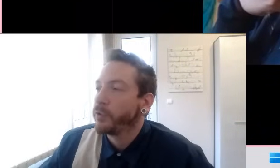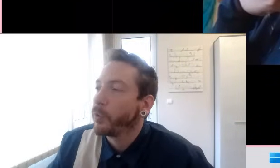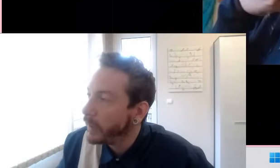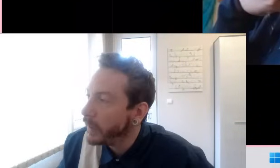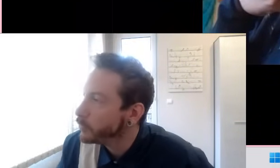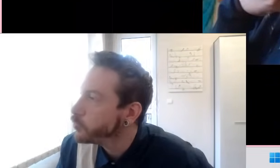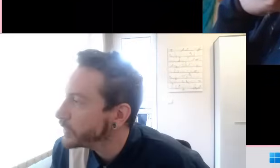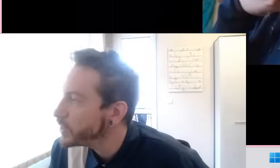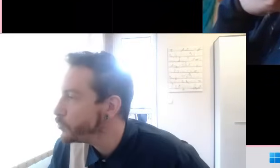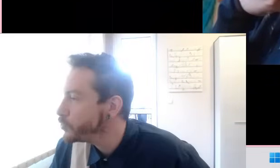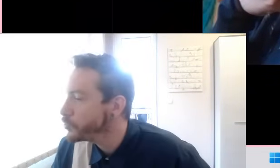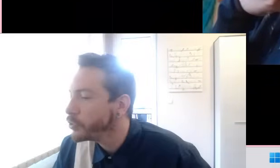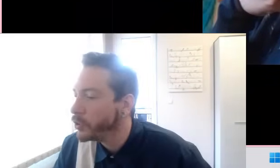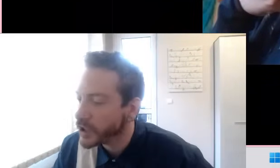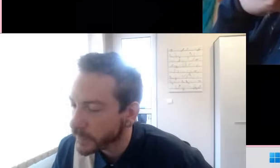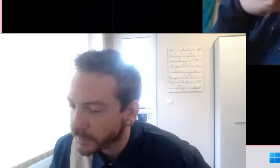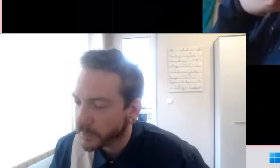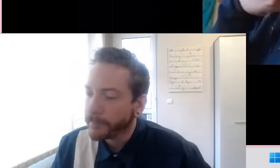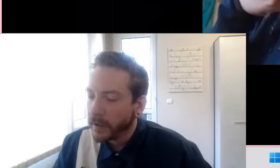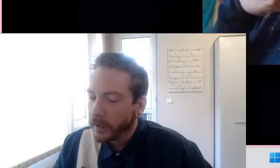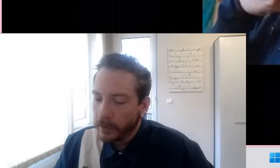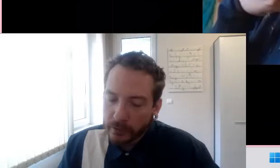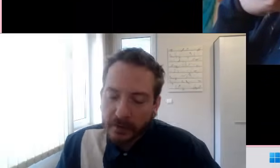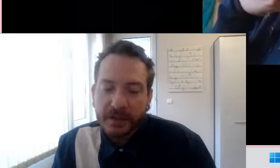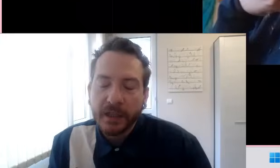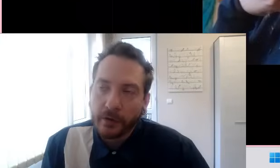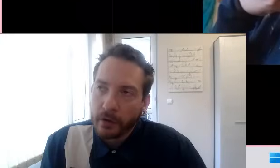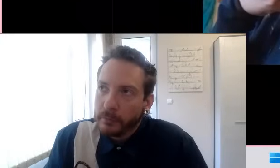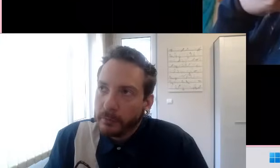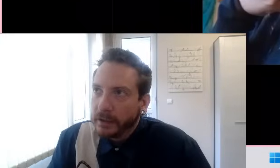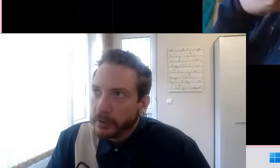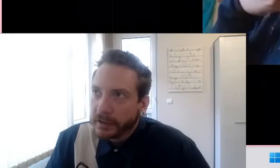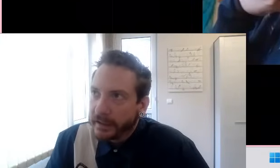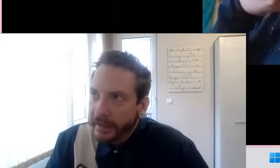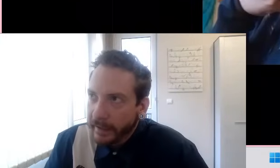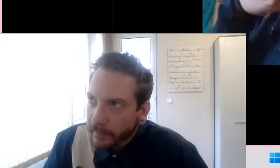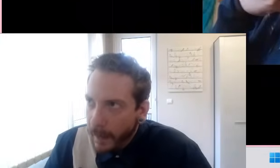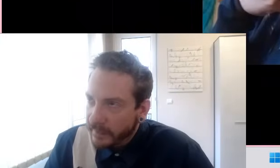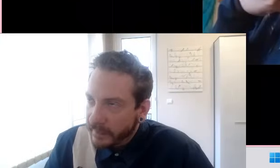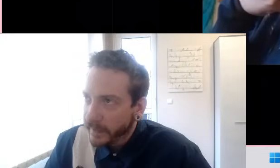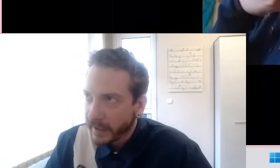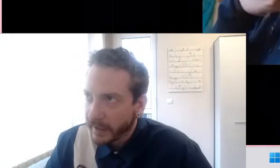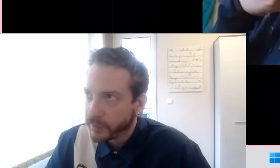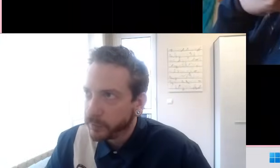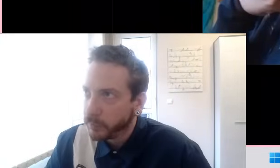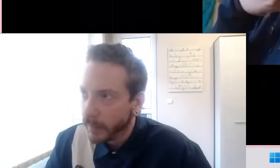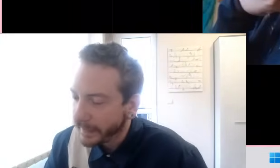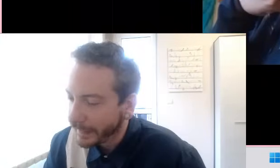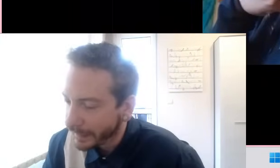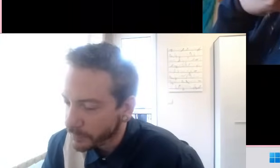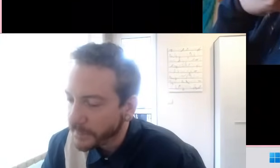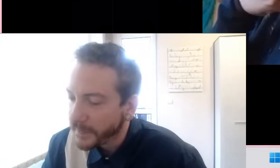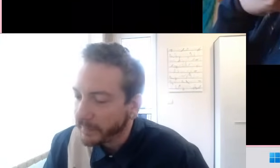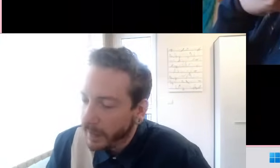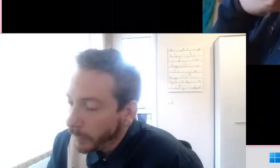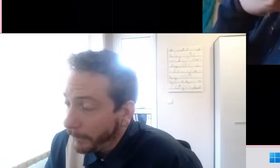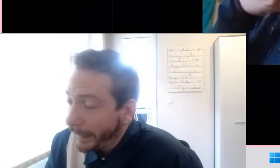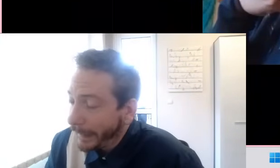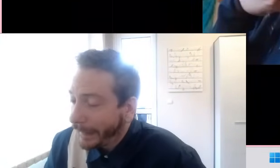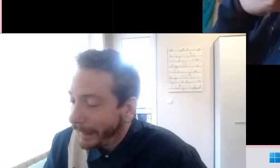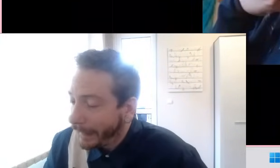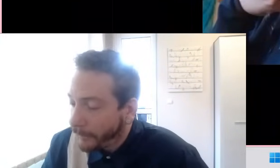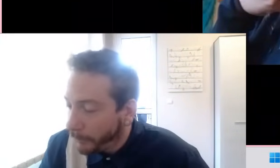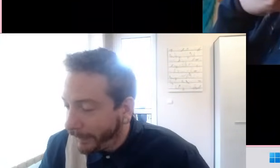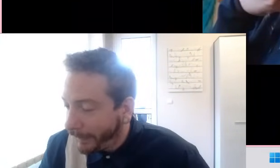laisse toujours des juges gauchistes dire « Non, mais ok, ça fait 15 fois qu'il agresse une vieille dame, mais